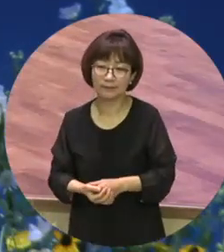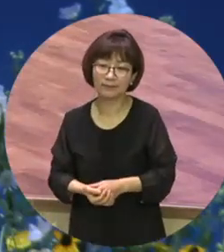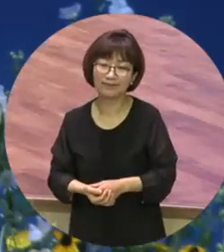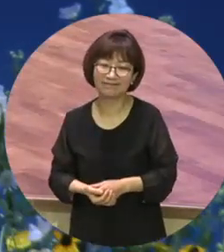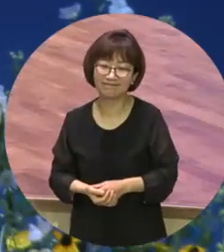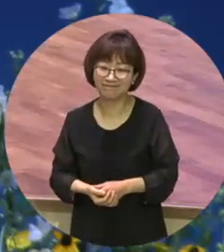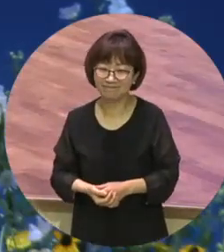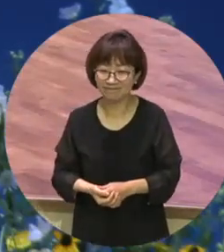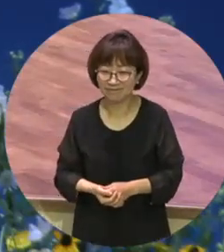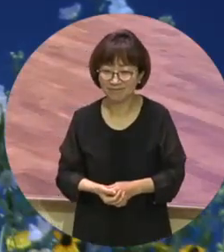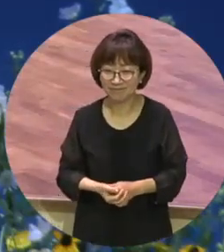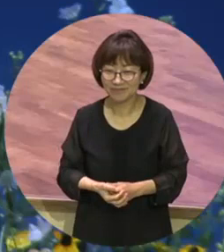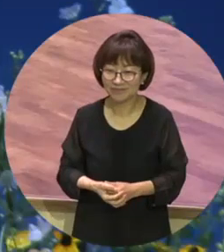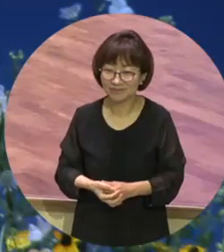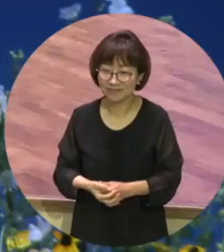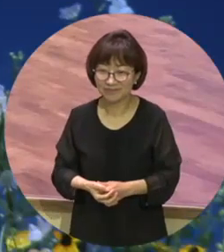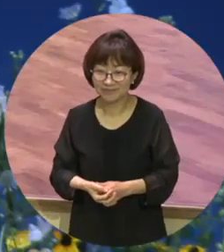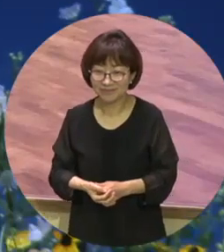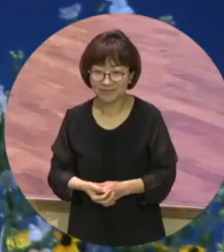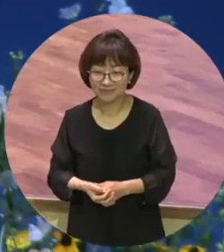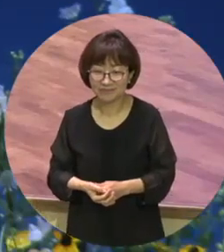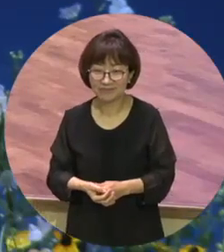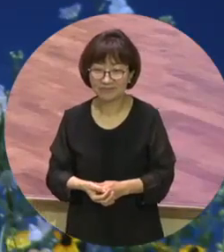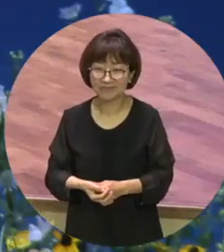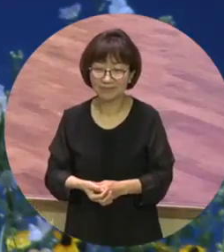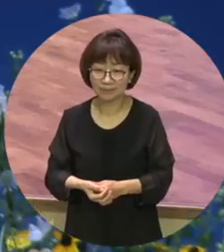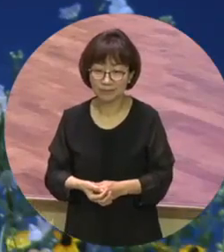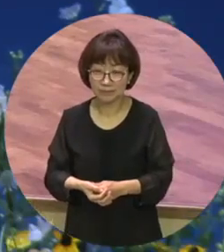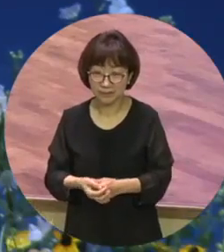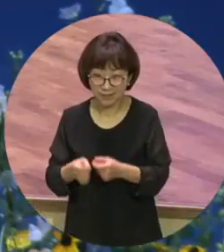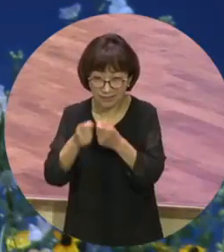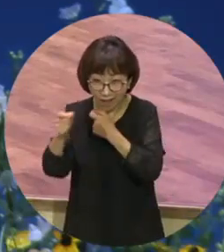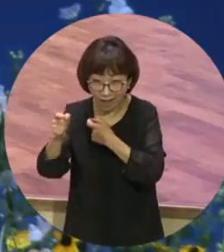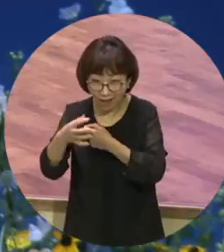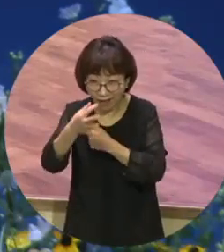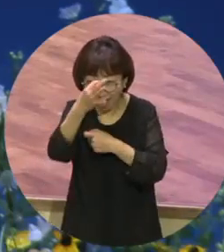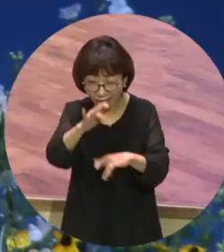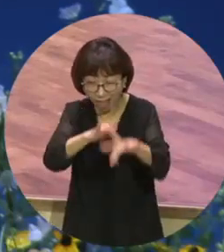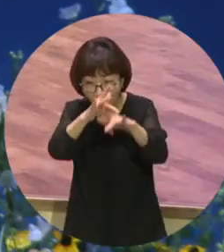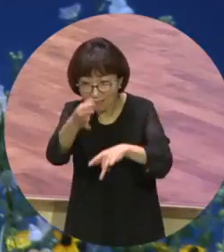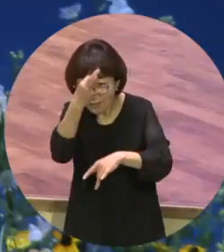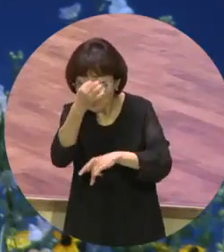이게 무슨 매직입니까?